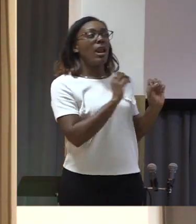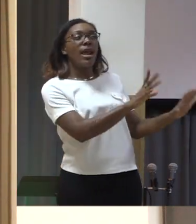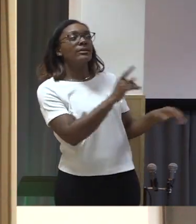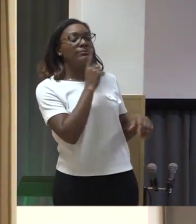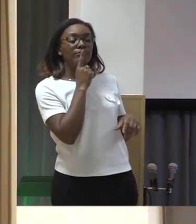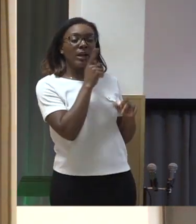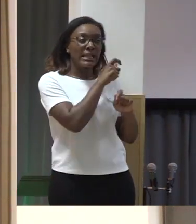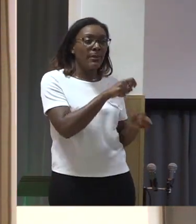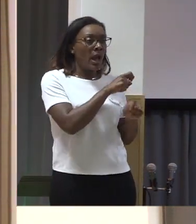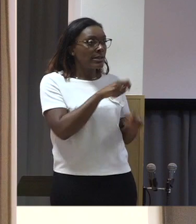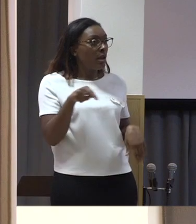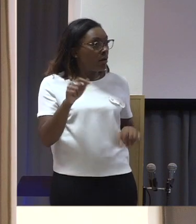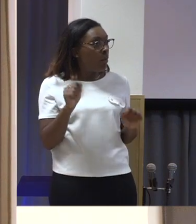quoi?